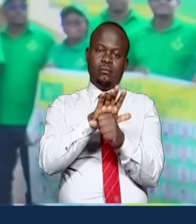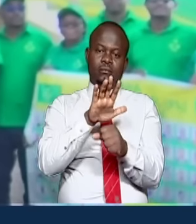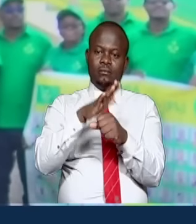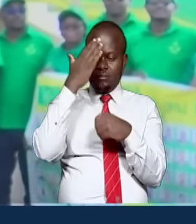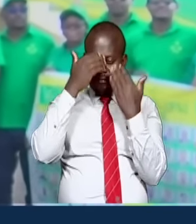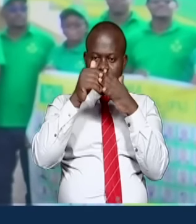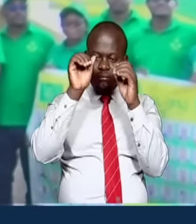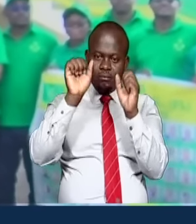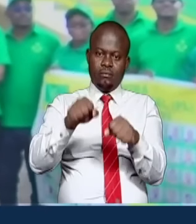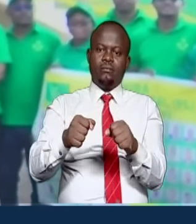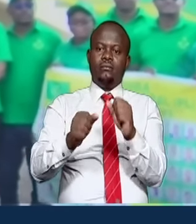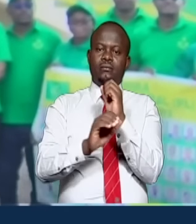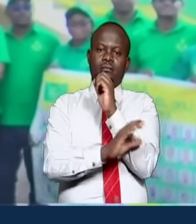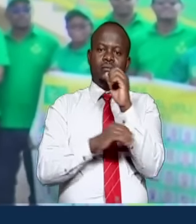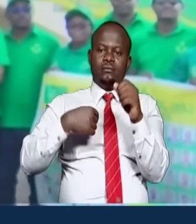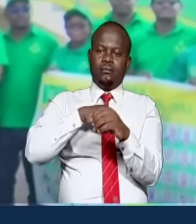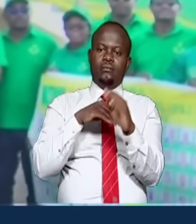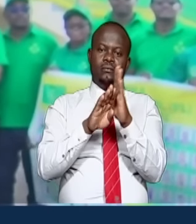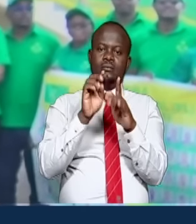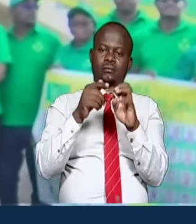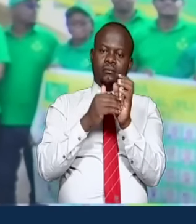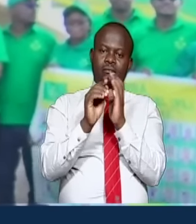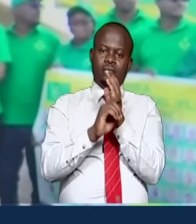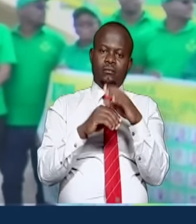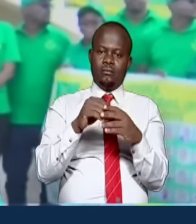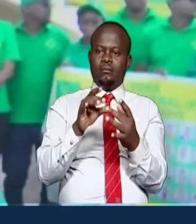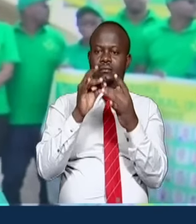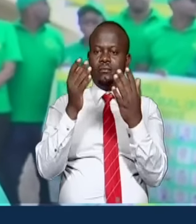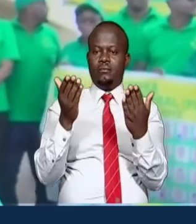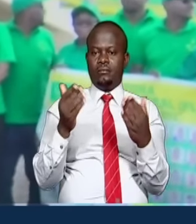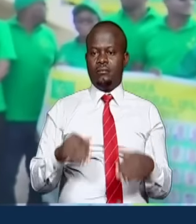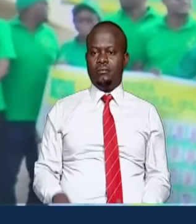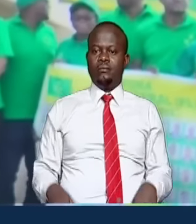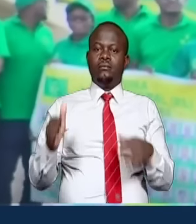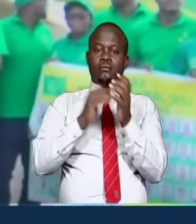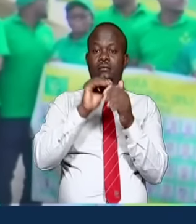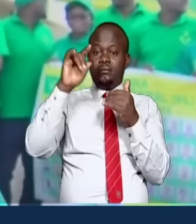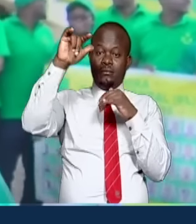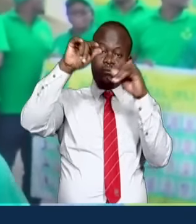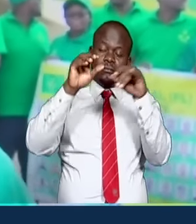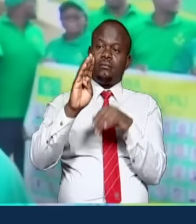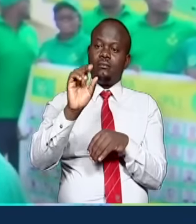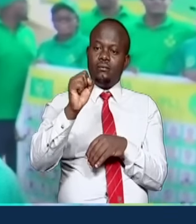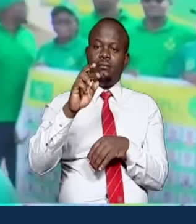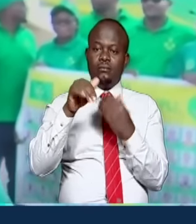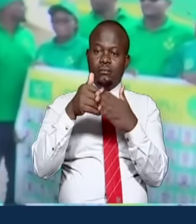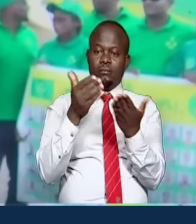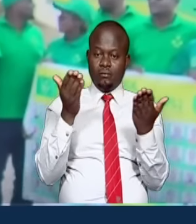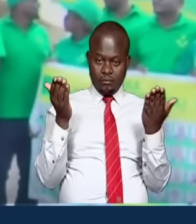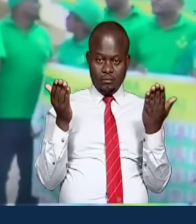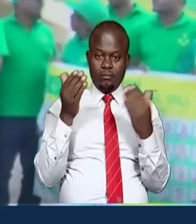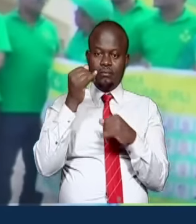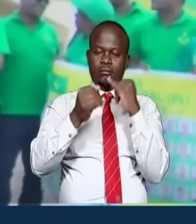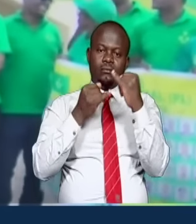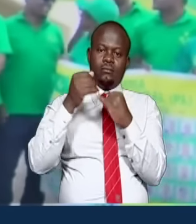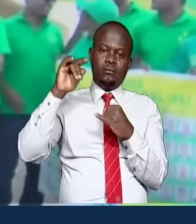ngo igihugu cyacu gitere imbere, ariko n'aka karere by'umwihariko. Hari ikibuga cy'indege cya Bugesera, ikibuga mpuzamahanga